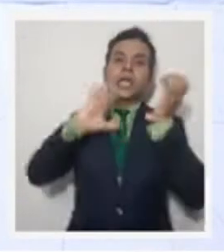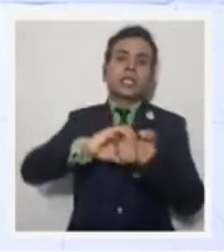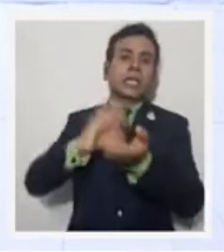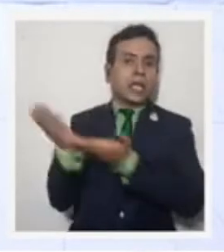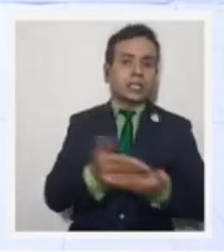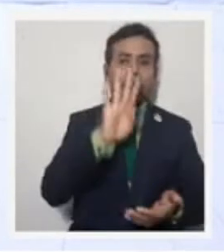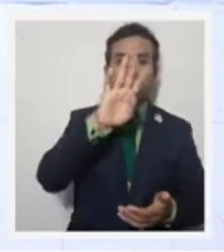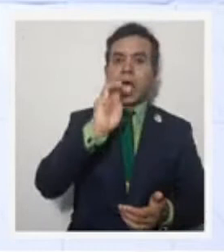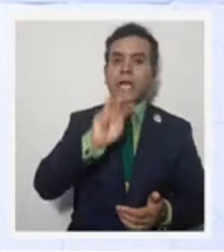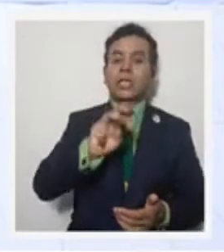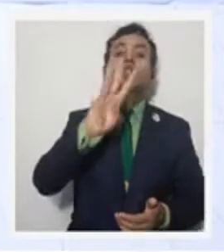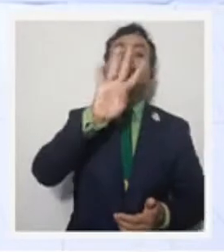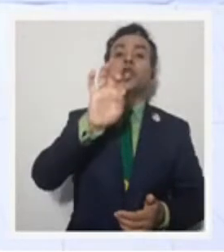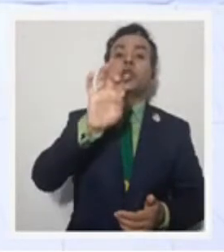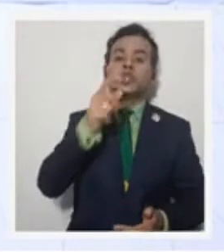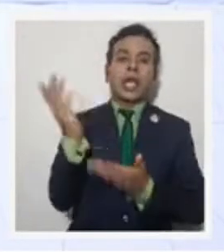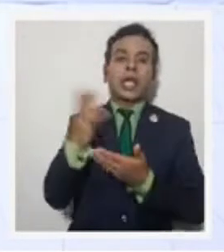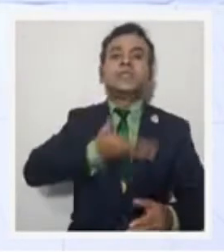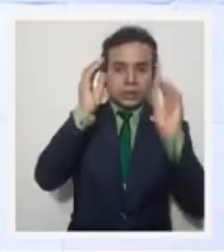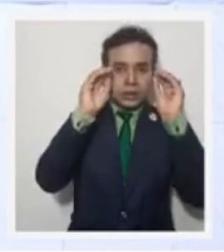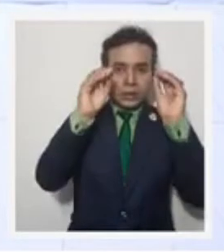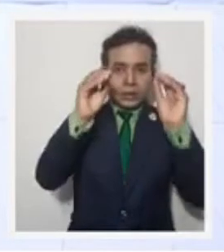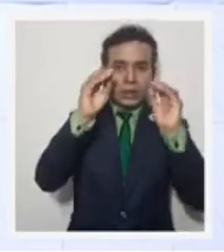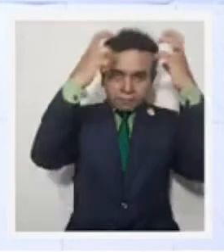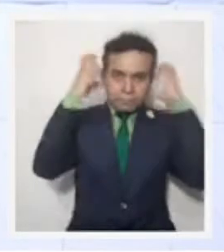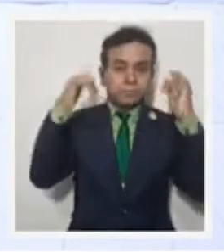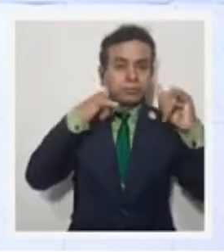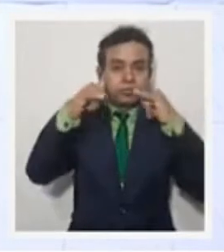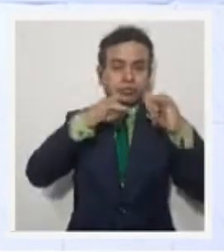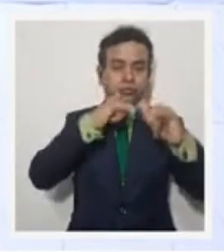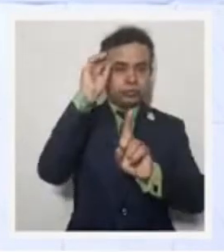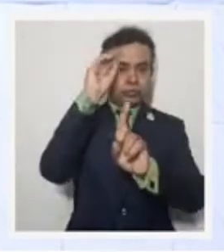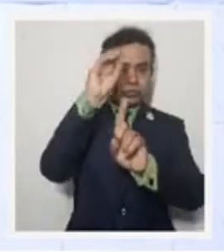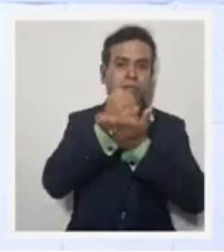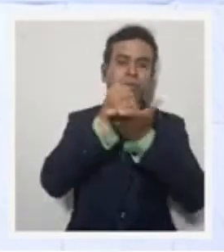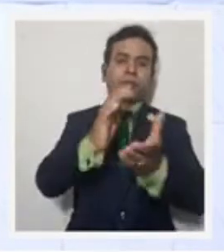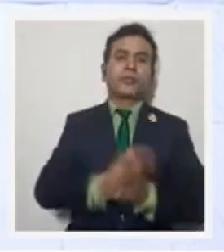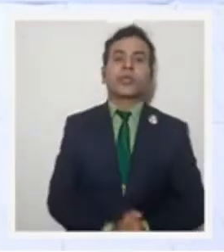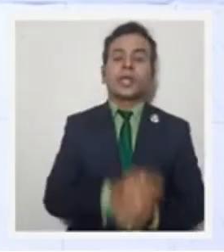এবং বর্তমানে স্বেচ্ছাভিত্তিতে সেবা দিয়ে যাচ্ছেন 4,040 জন চিকিৎসক।